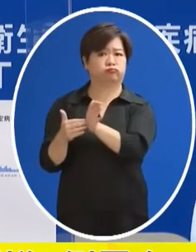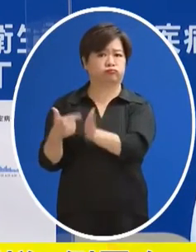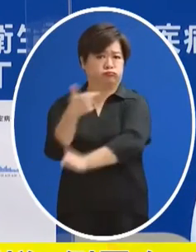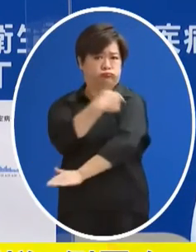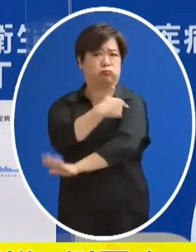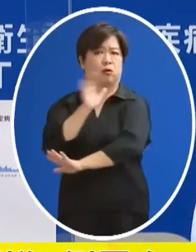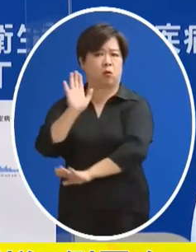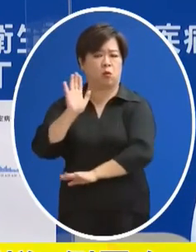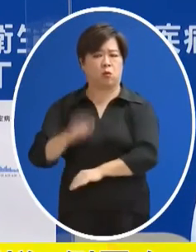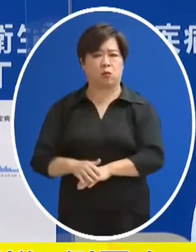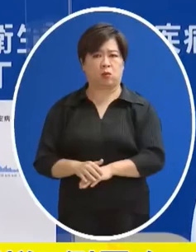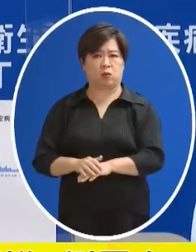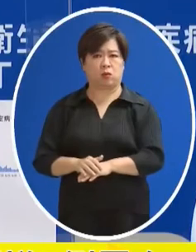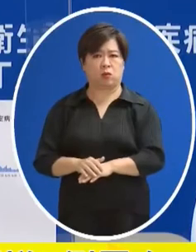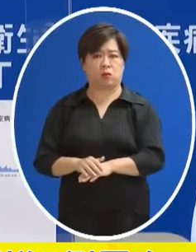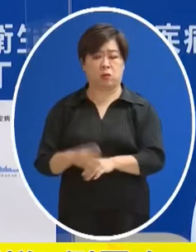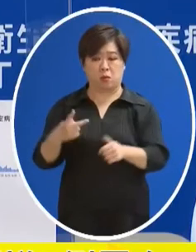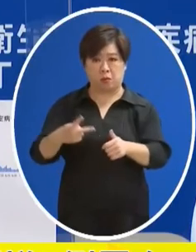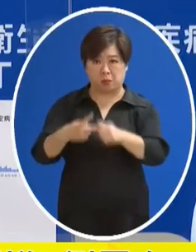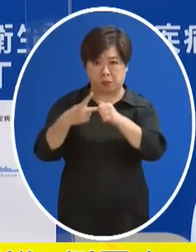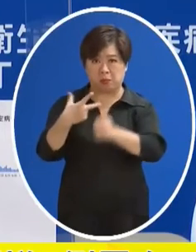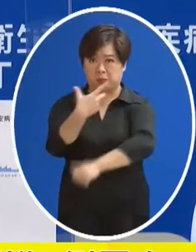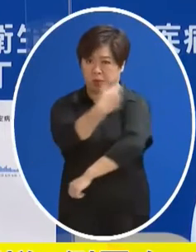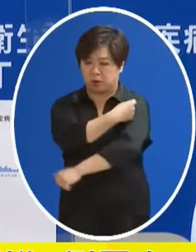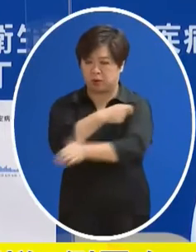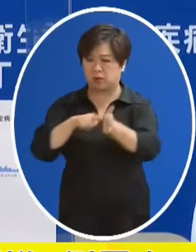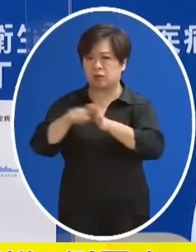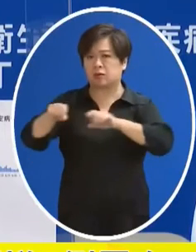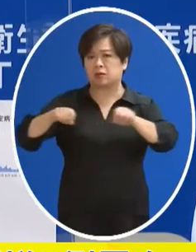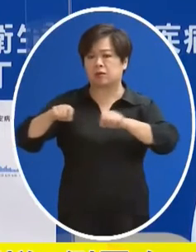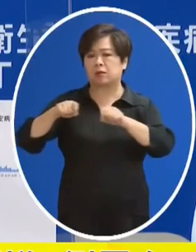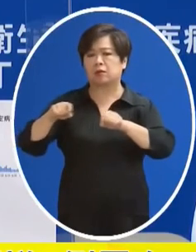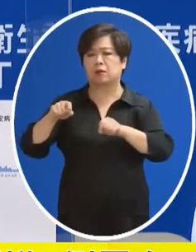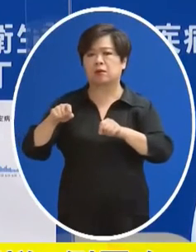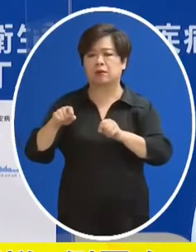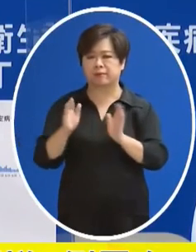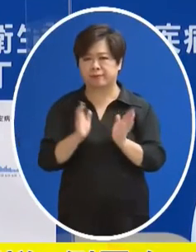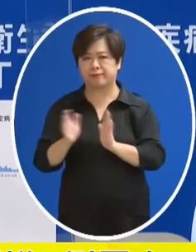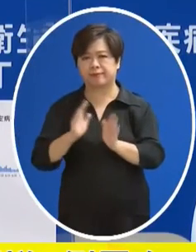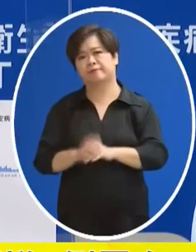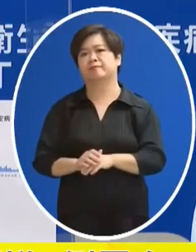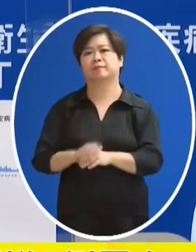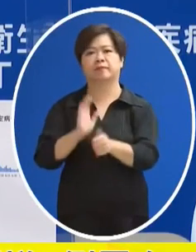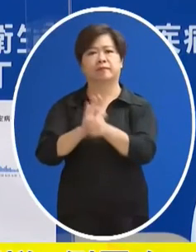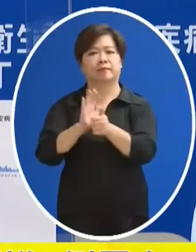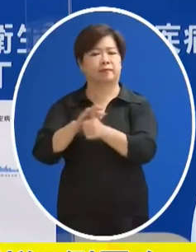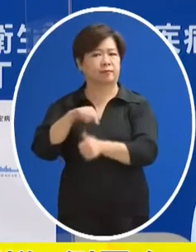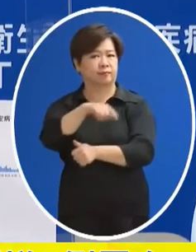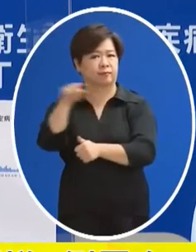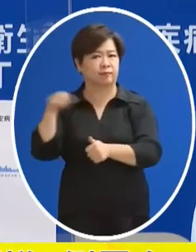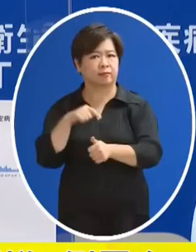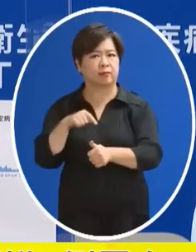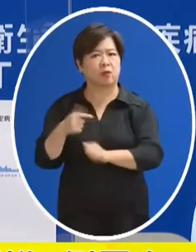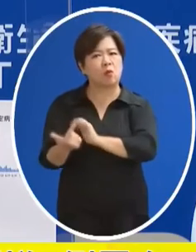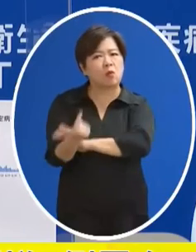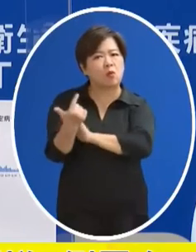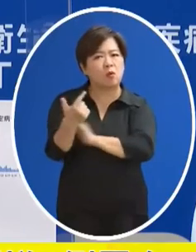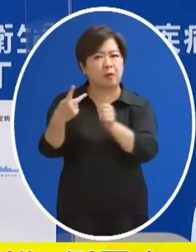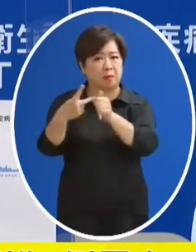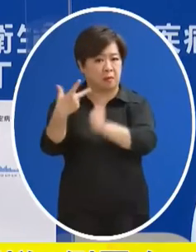那至于第二剂的接种，我们也会采用专案的方式哈，陆陆续续然后帮大家协助赶快把第二